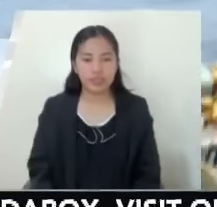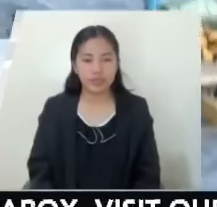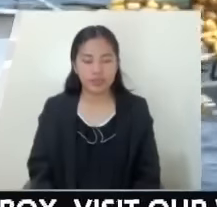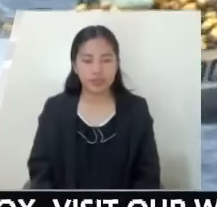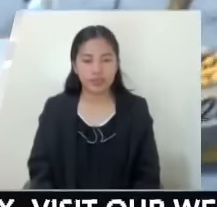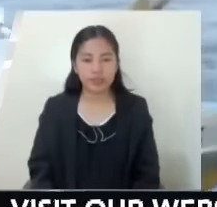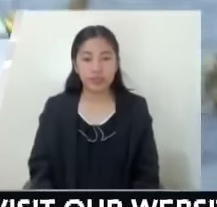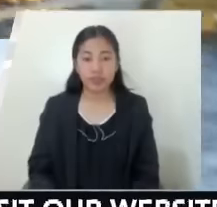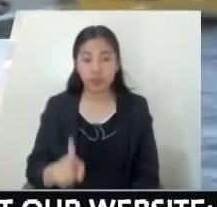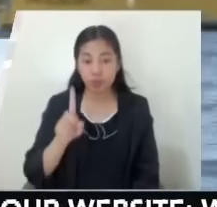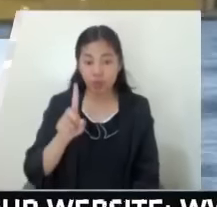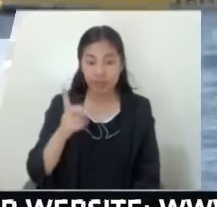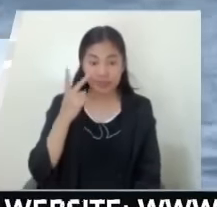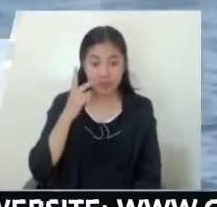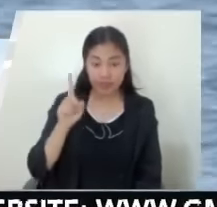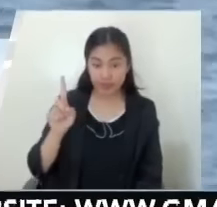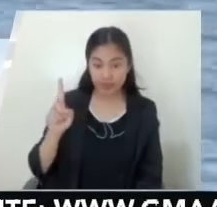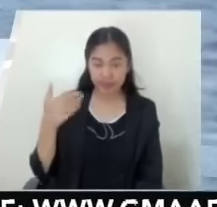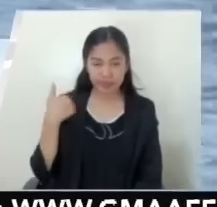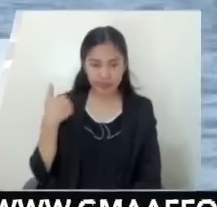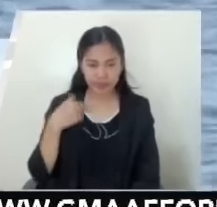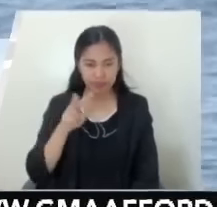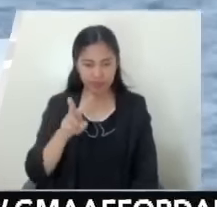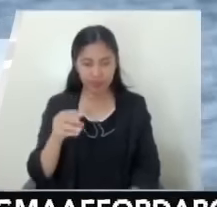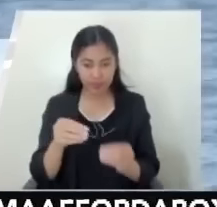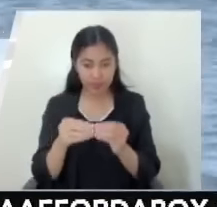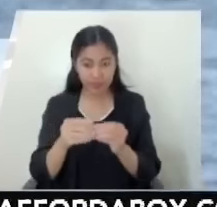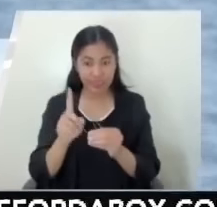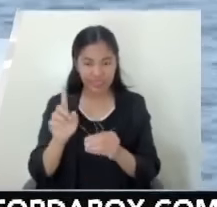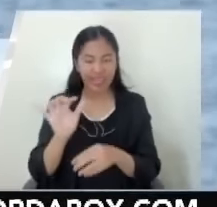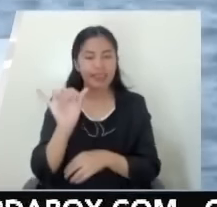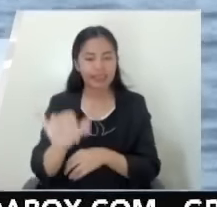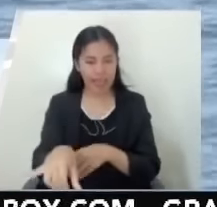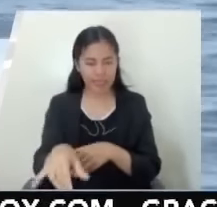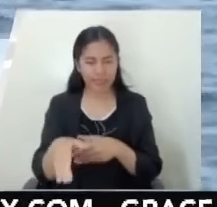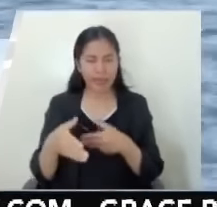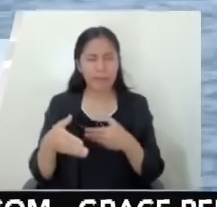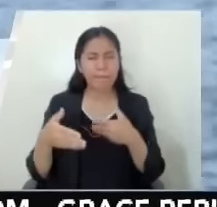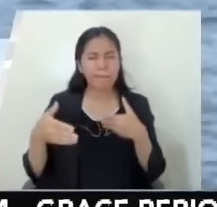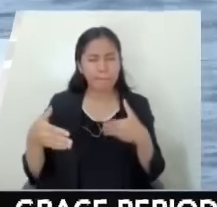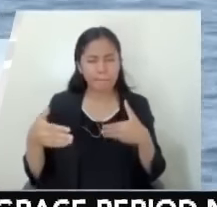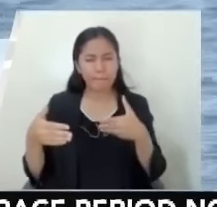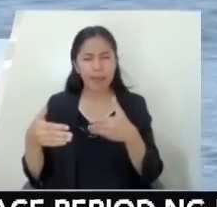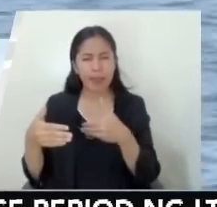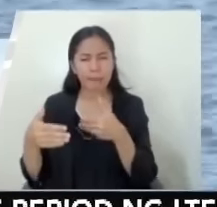saka nasa likod niya dalawa, yan ang tutulak ng medyo mas malapit doon sa